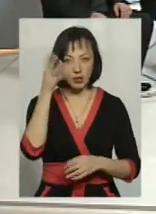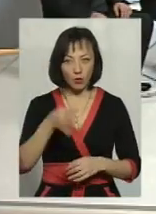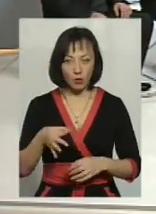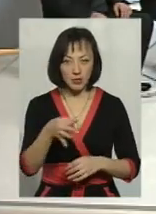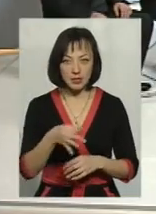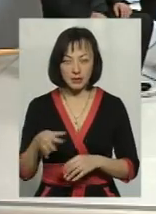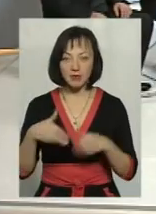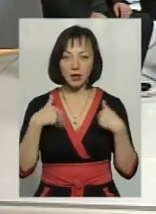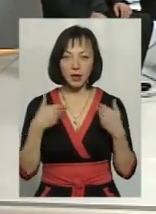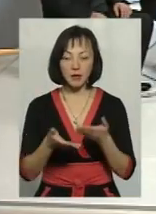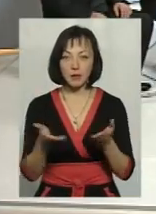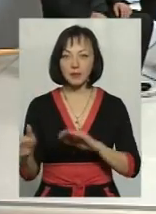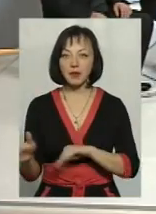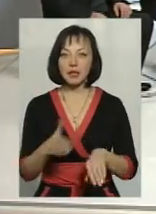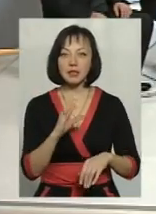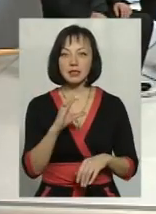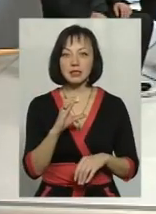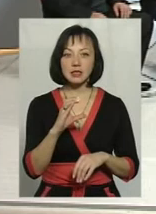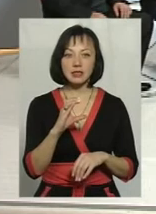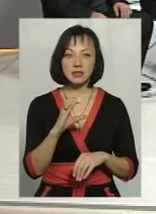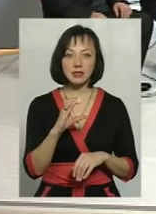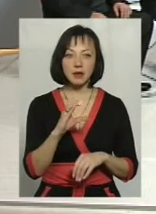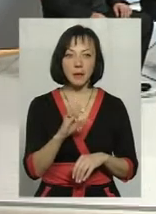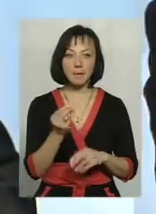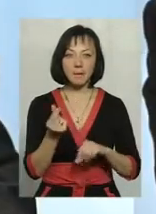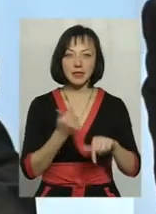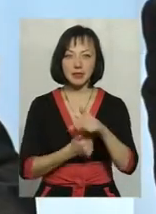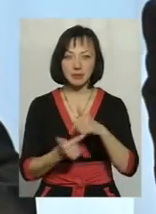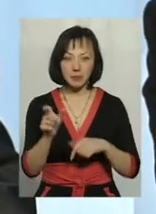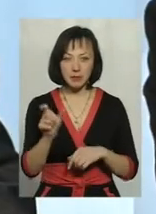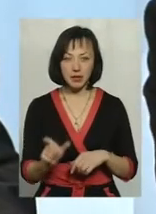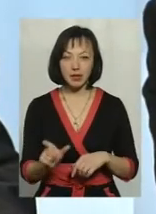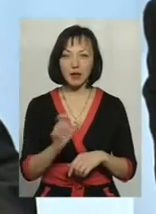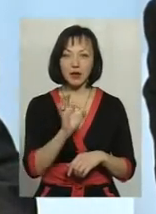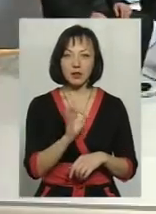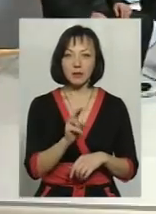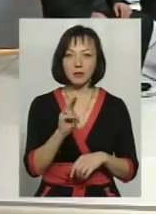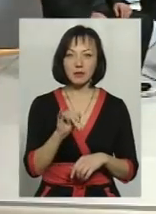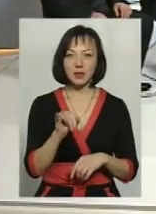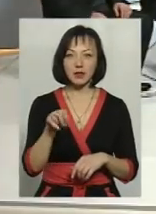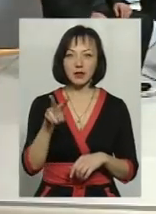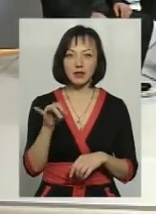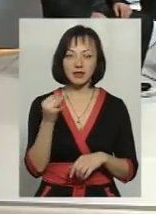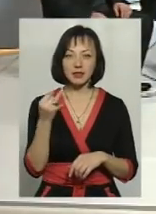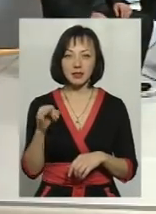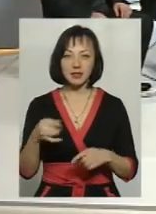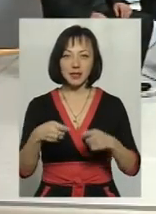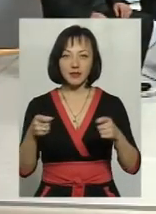Вітання. Так, Сергій Полісюк, підприємець. І пан Олександр Підлісний, завідуючий